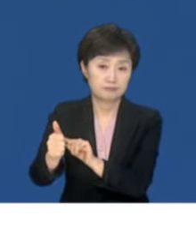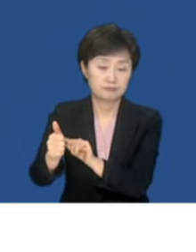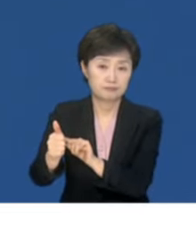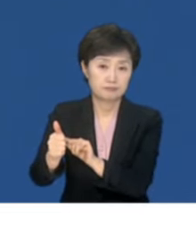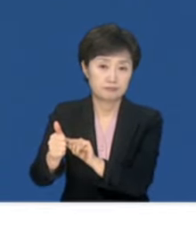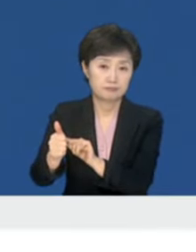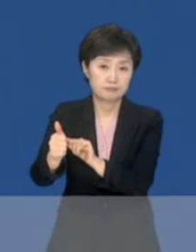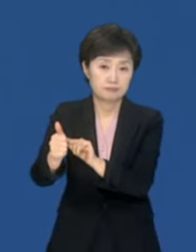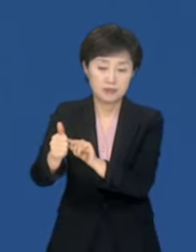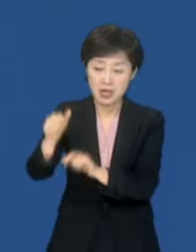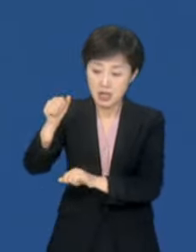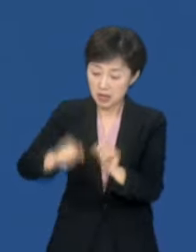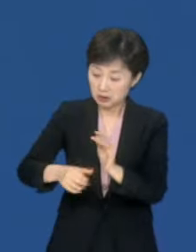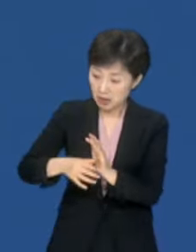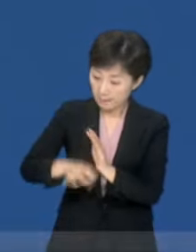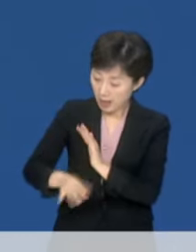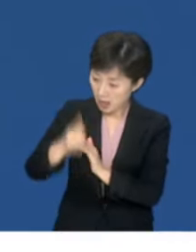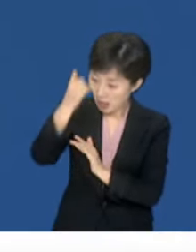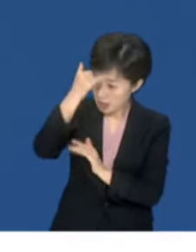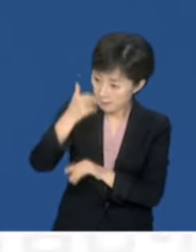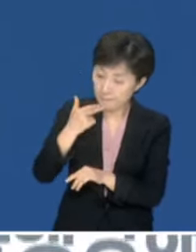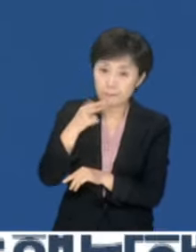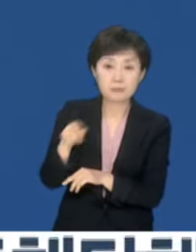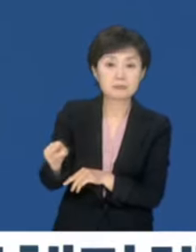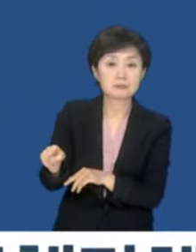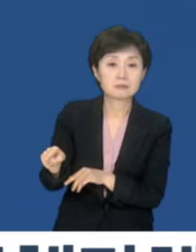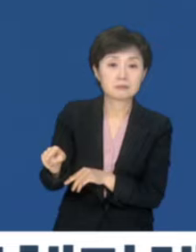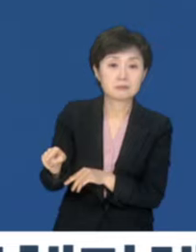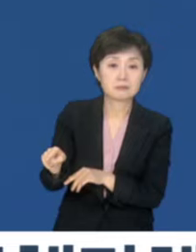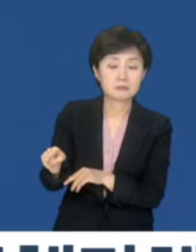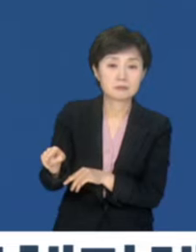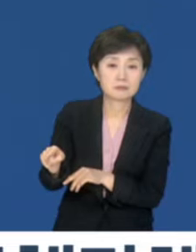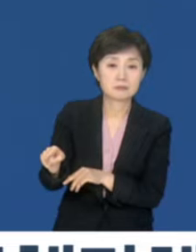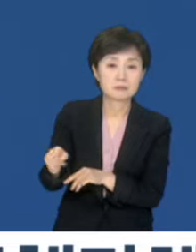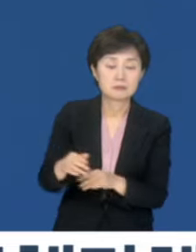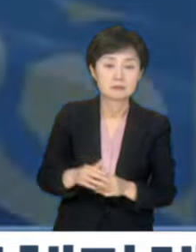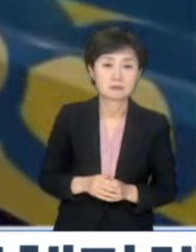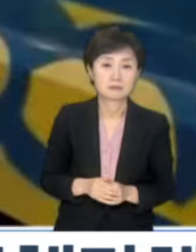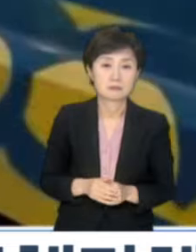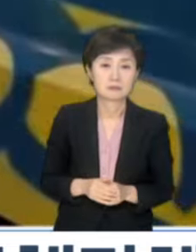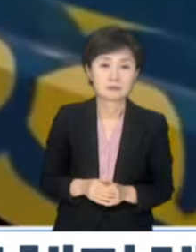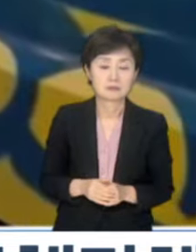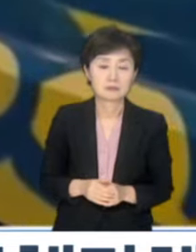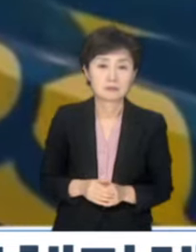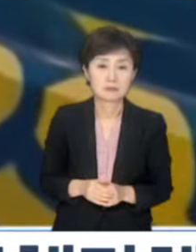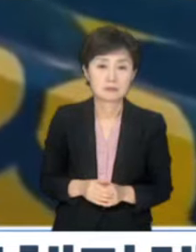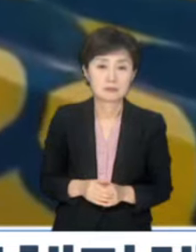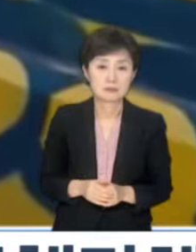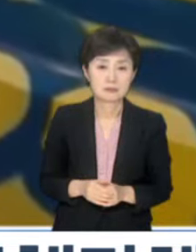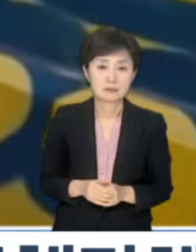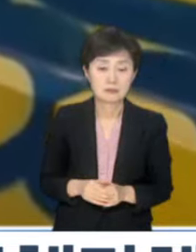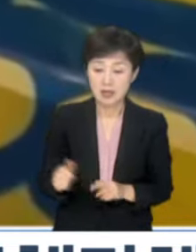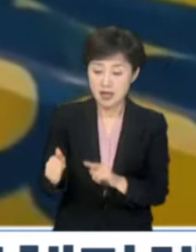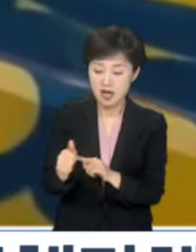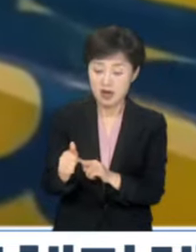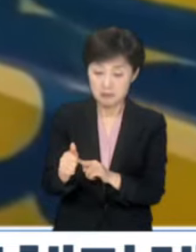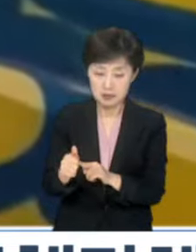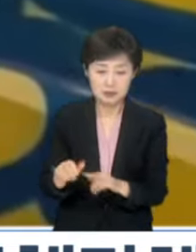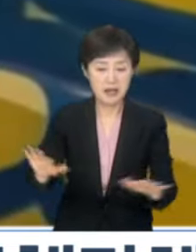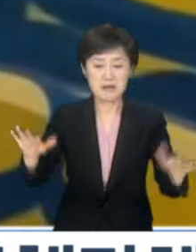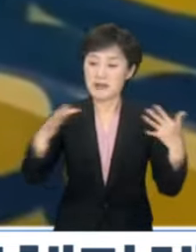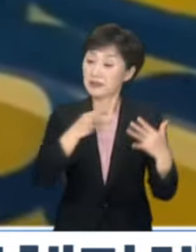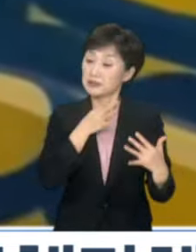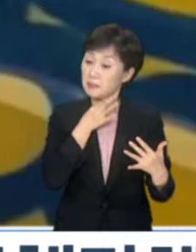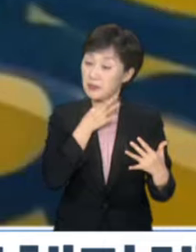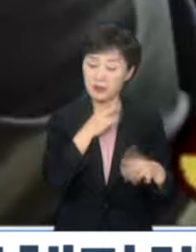이제 기행을 많이 좀 벌여왔는데요. 사실 언론 그러니까 뭐 이제 그 세간의 이목을 좀 끌기 위해서 편의점에서